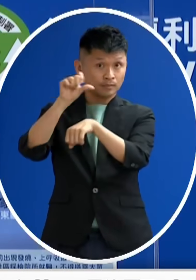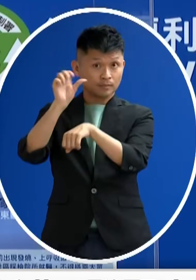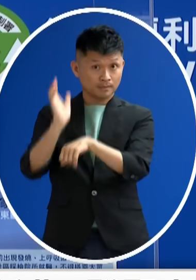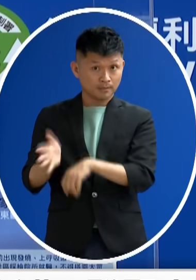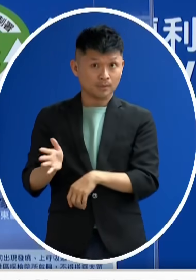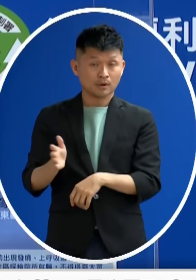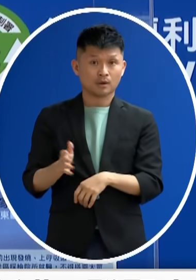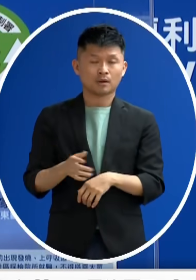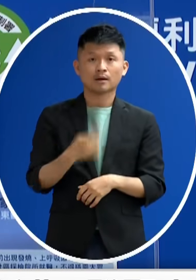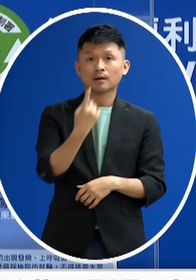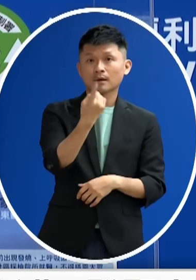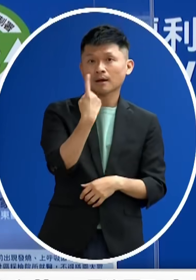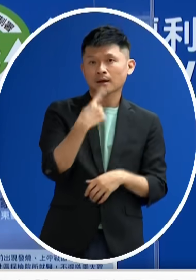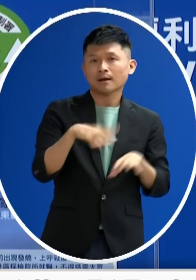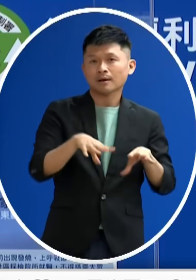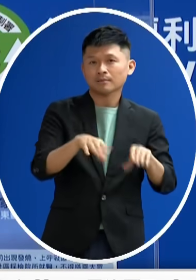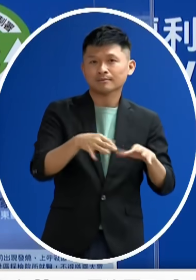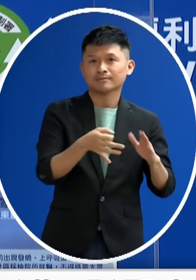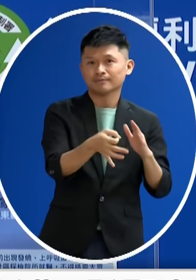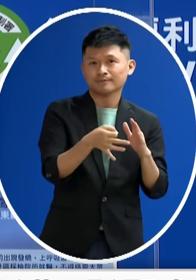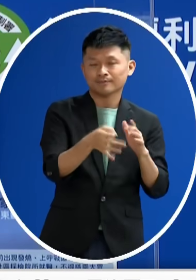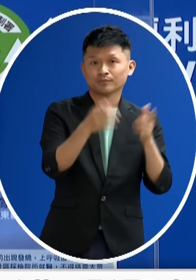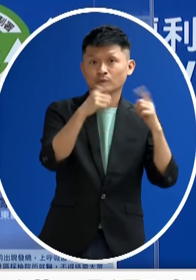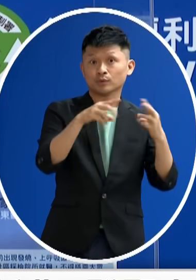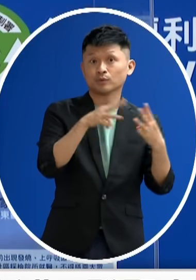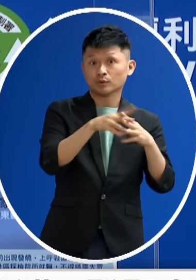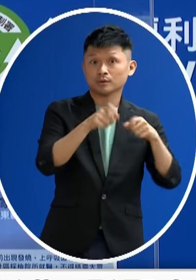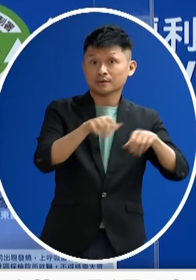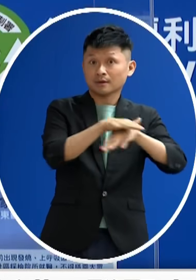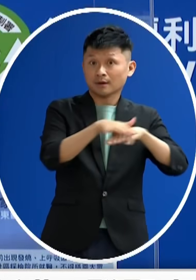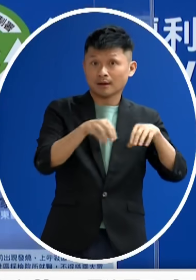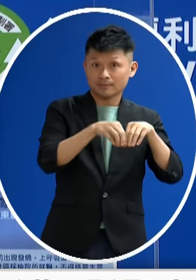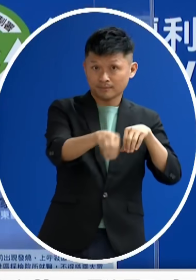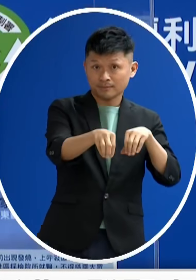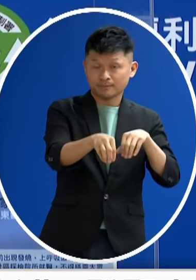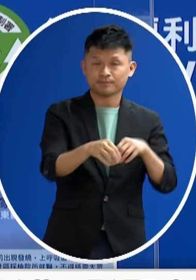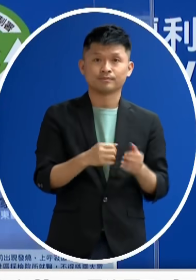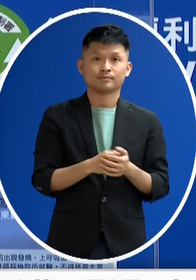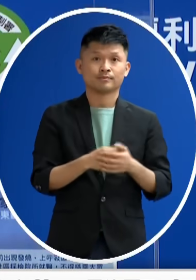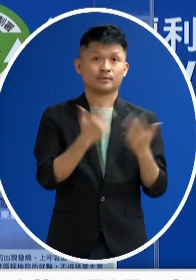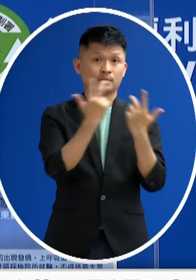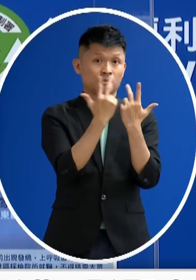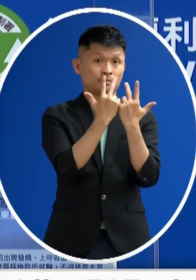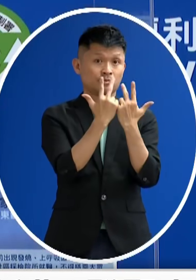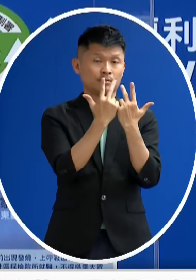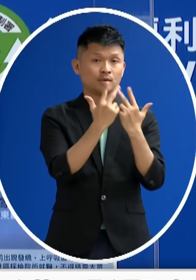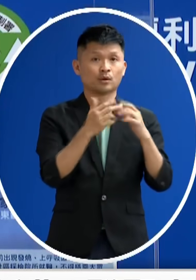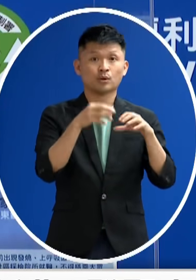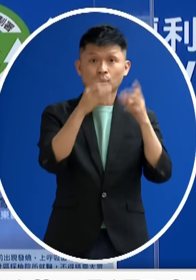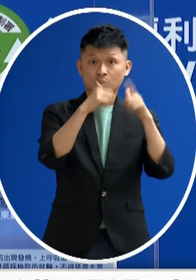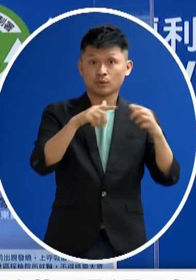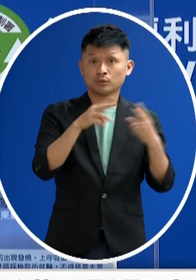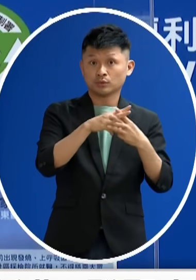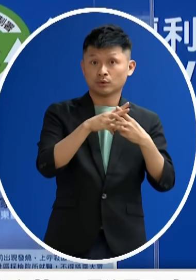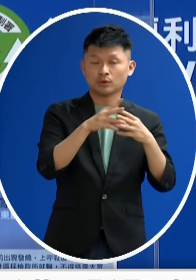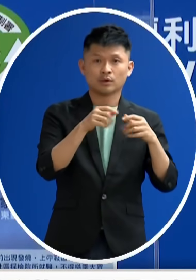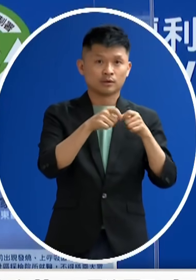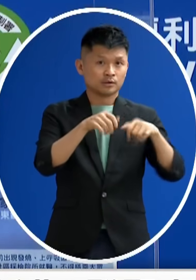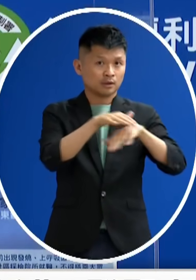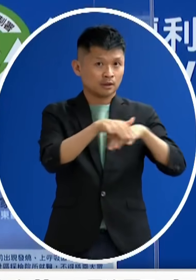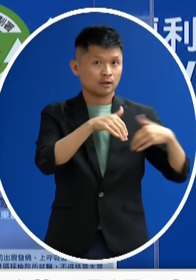下午4点到5点半，在来按摩，芦洲长安店，新北市芦洲区长安街